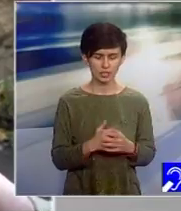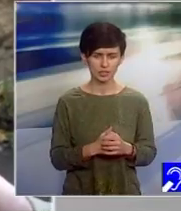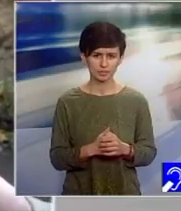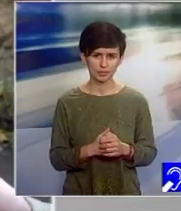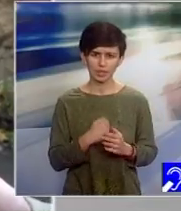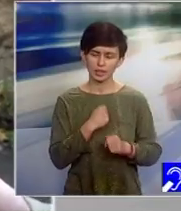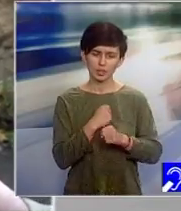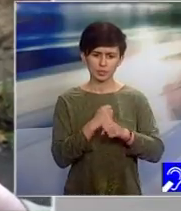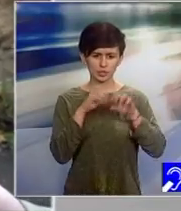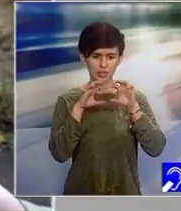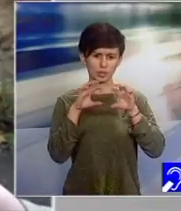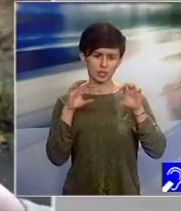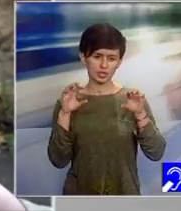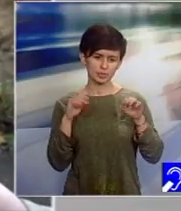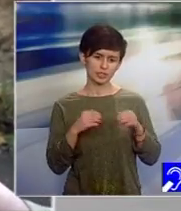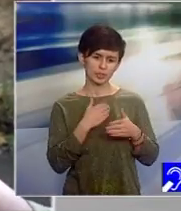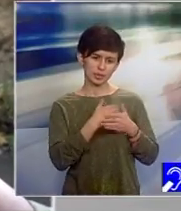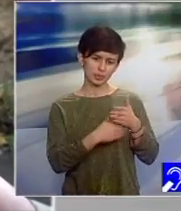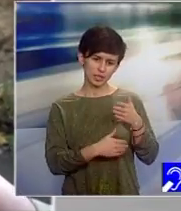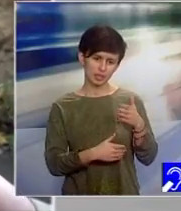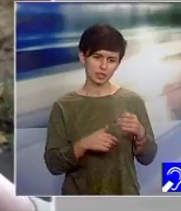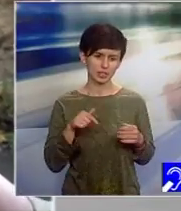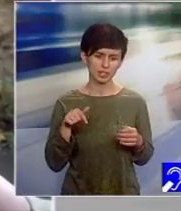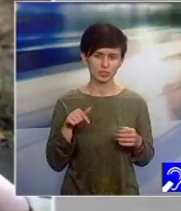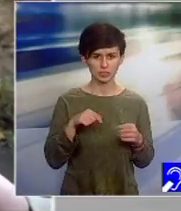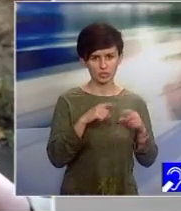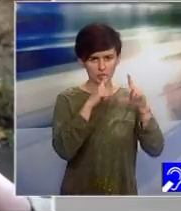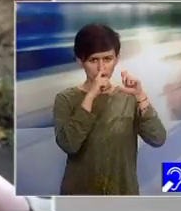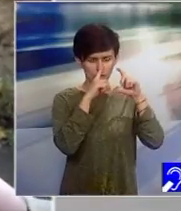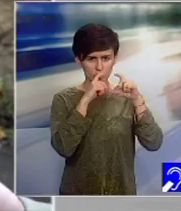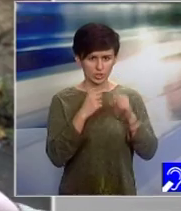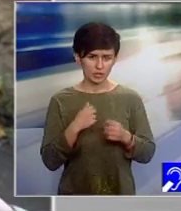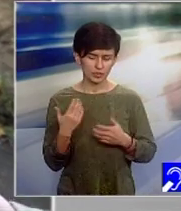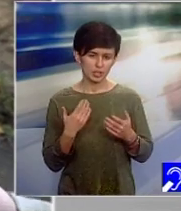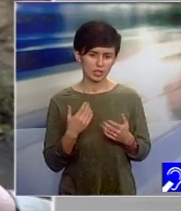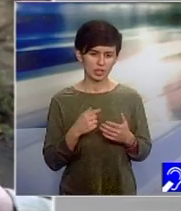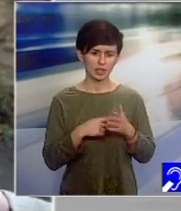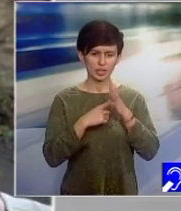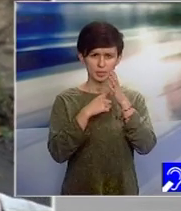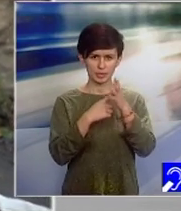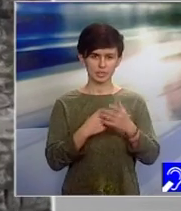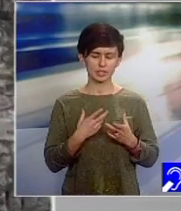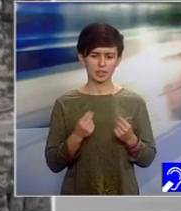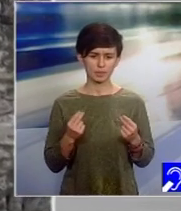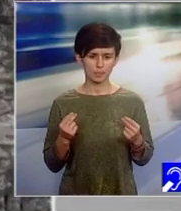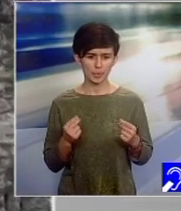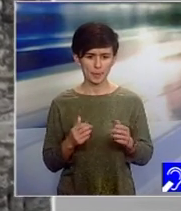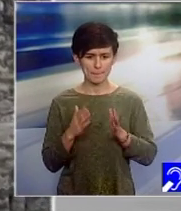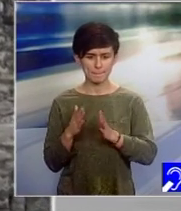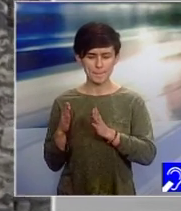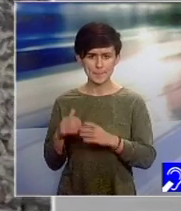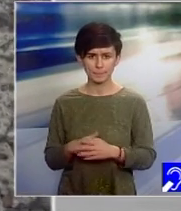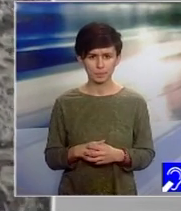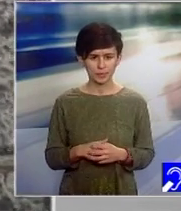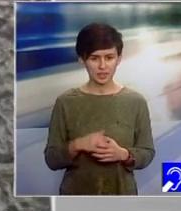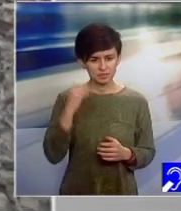făcut o expoziție pe peretele acestui zid cu fotografii care ilustrează de fapt mai multe fragmente. Ideea a fost foarte